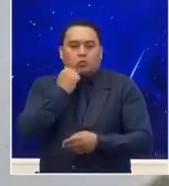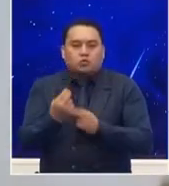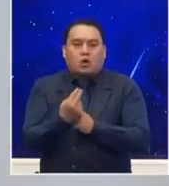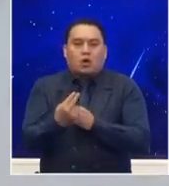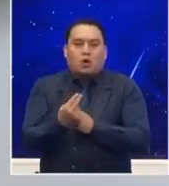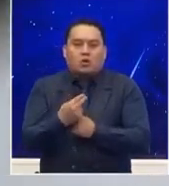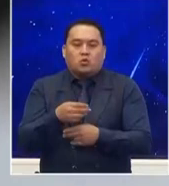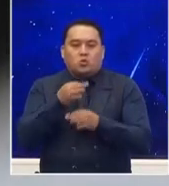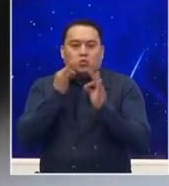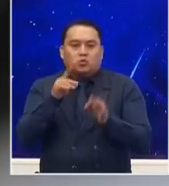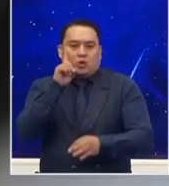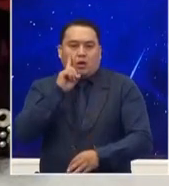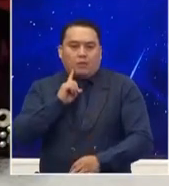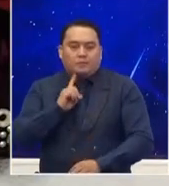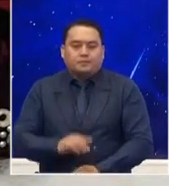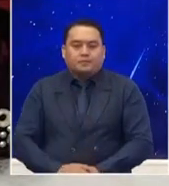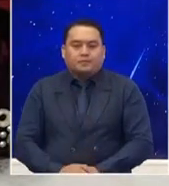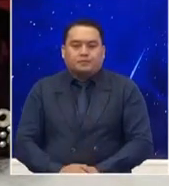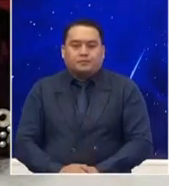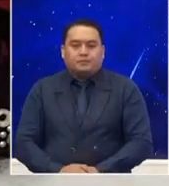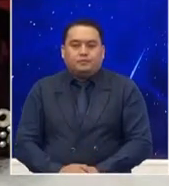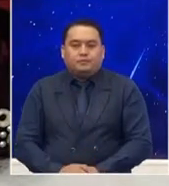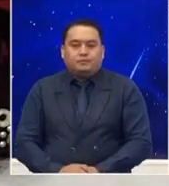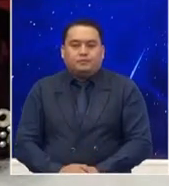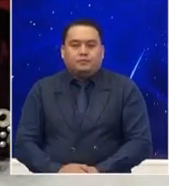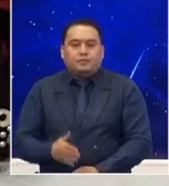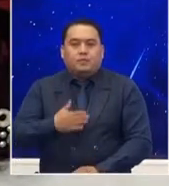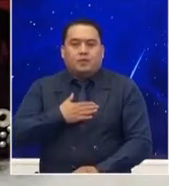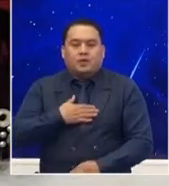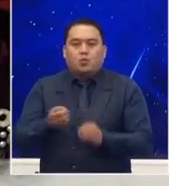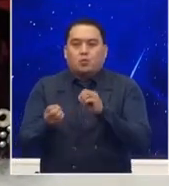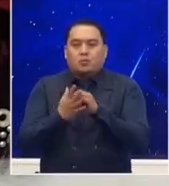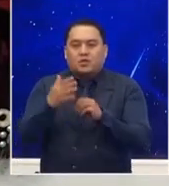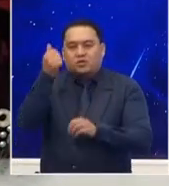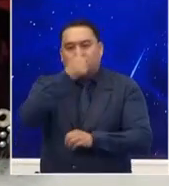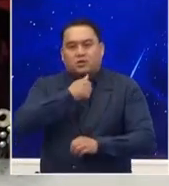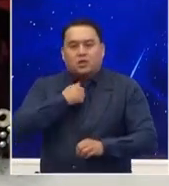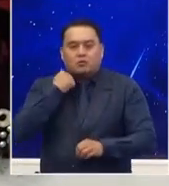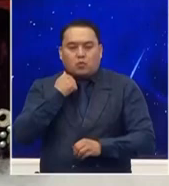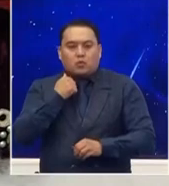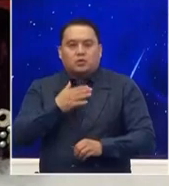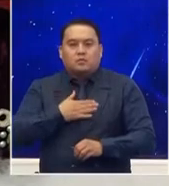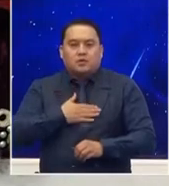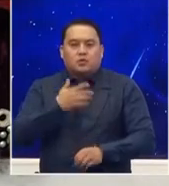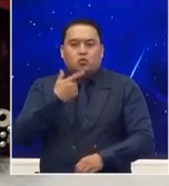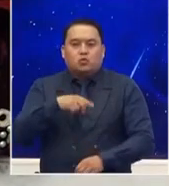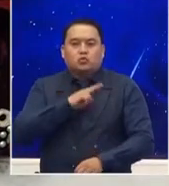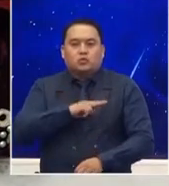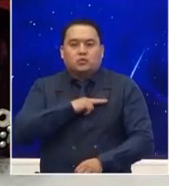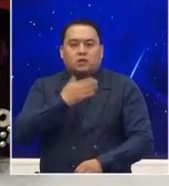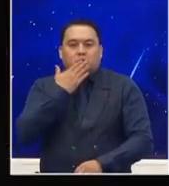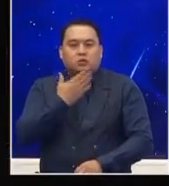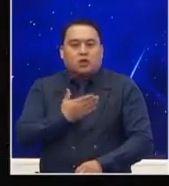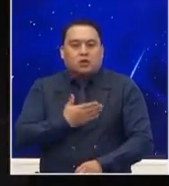оның жанына жақын болыпты. Қол өнермен айналысқаныма 15 жыл болды. Әлі де өз жұмысымды жақсы